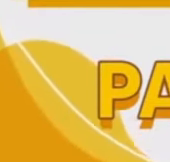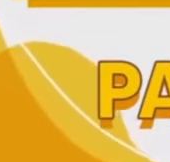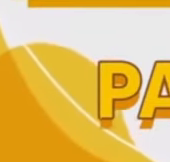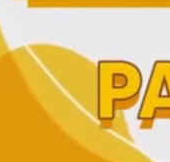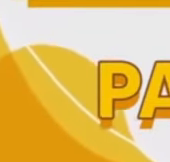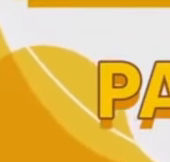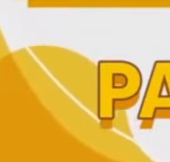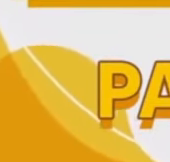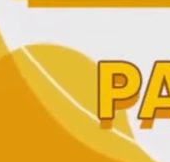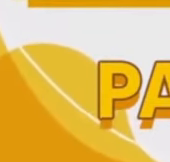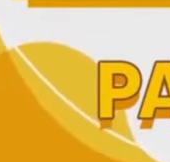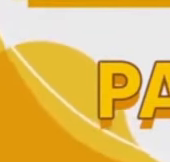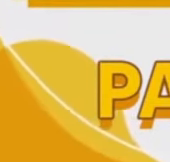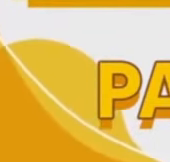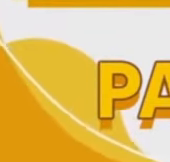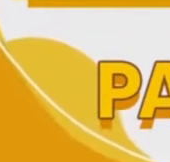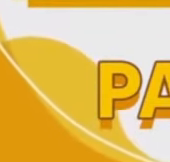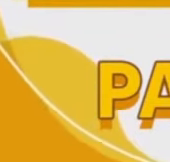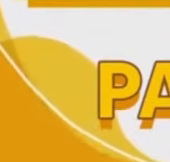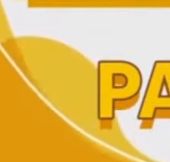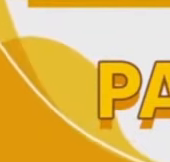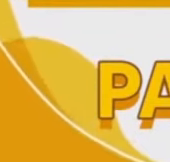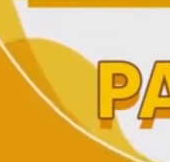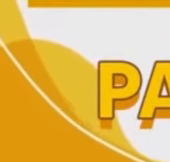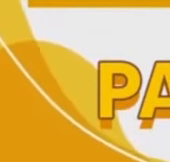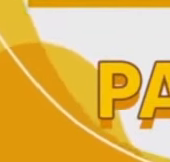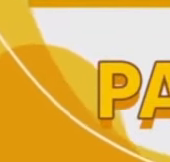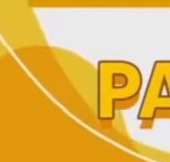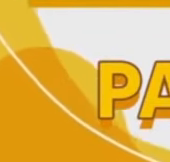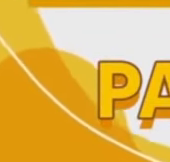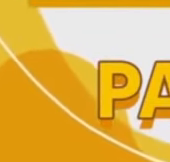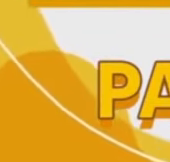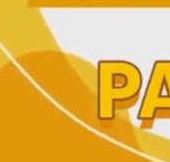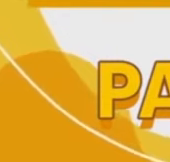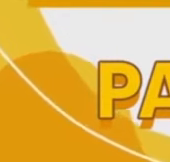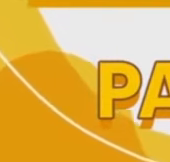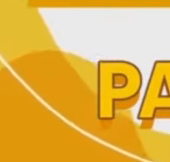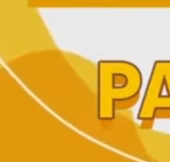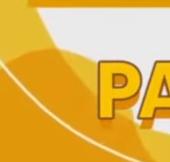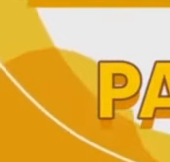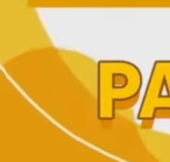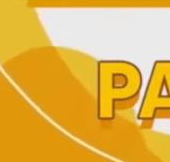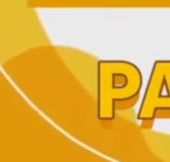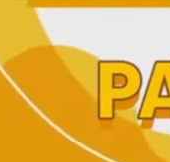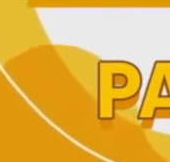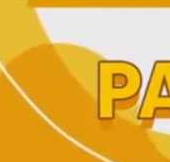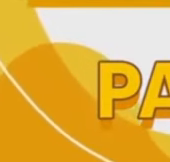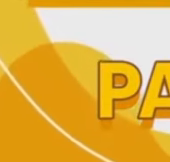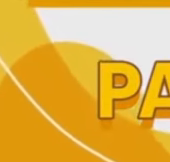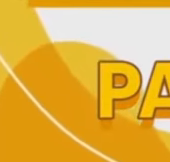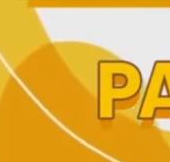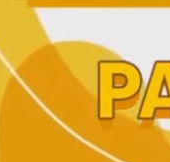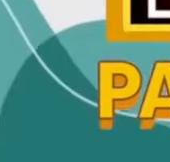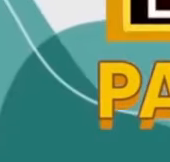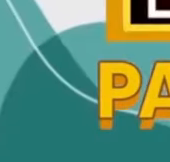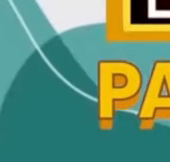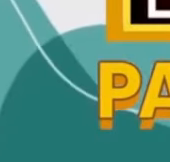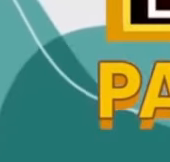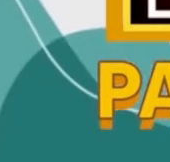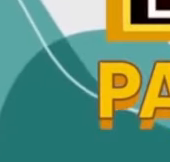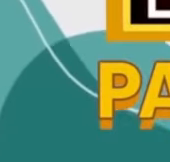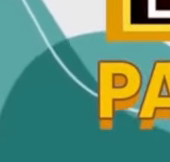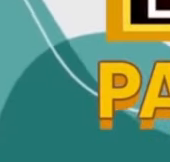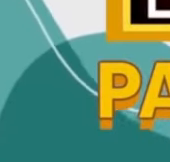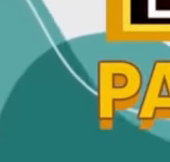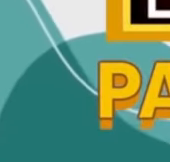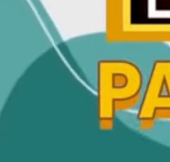doing it on your own. And yet, yung mga stories more are about connection. connecting with the people, community. So even